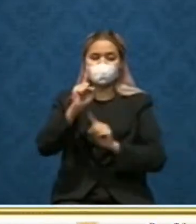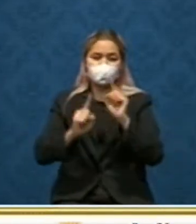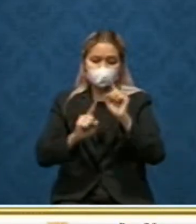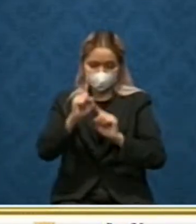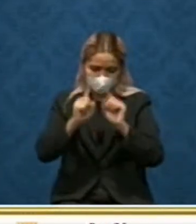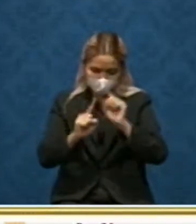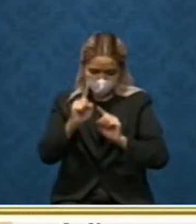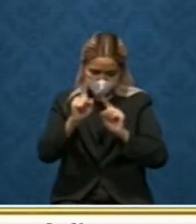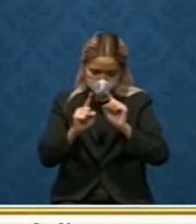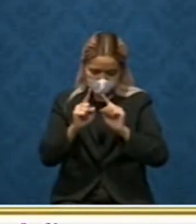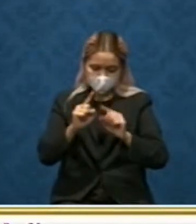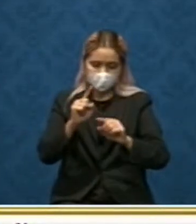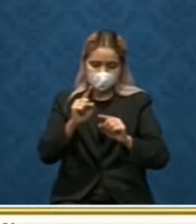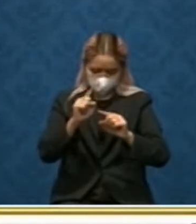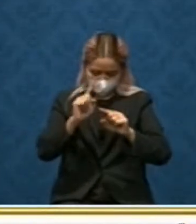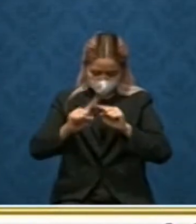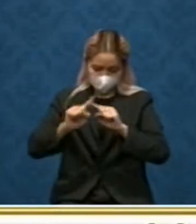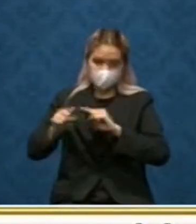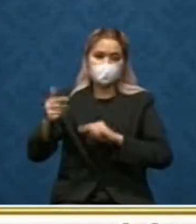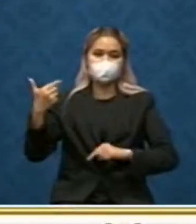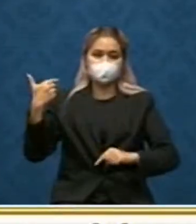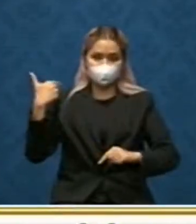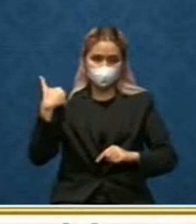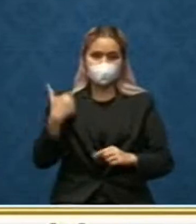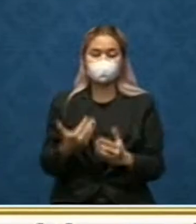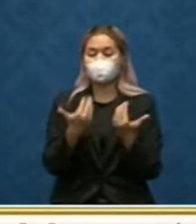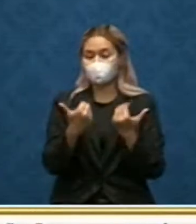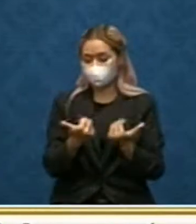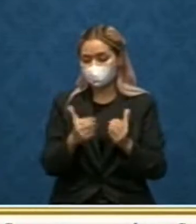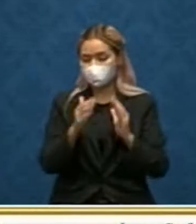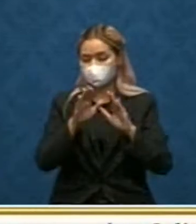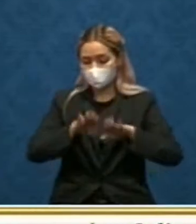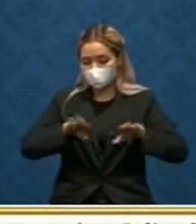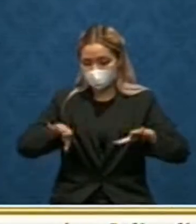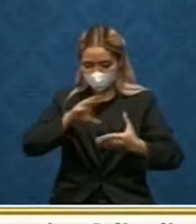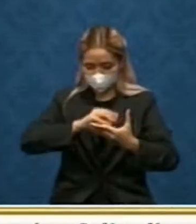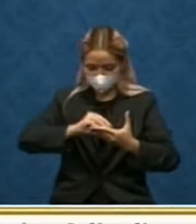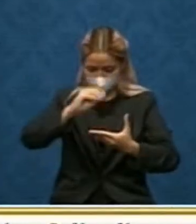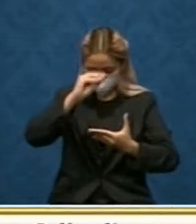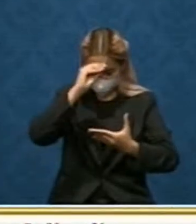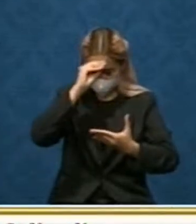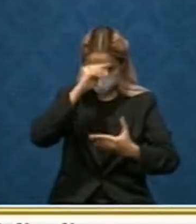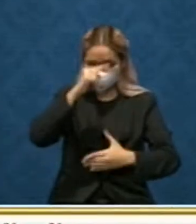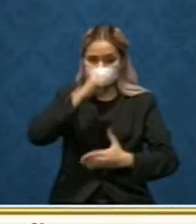มารถนะนี่ เด็ไยได้ที่โห ใยล toolkit 8